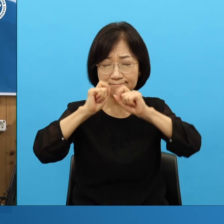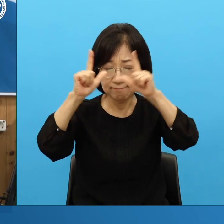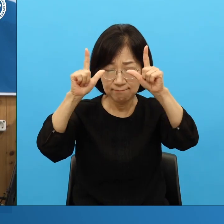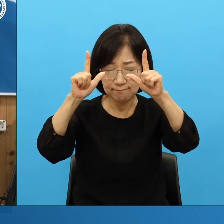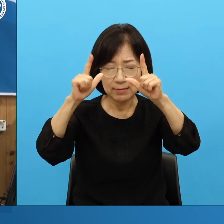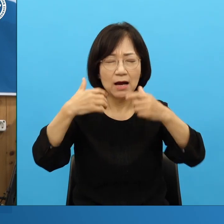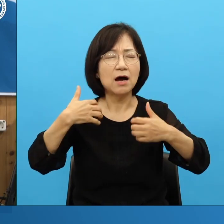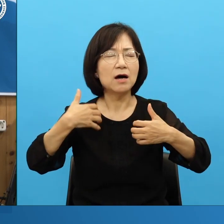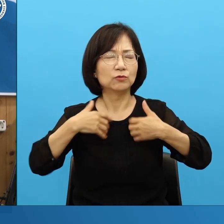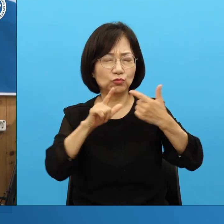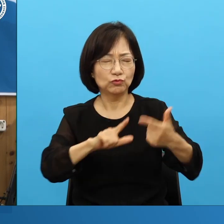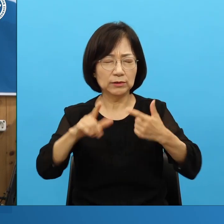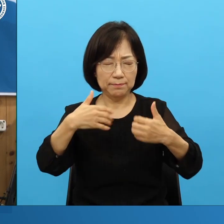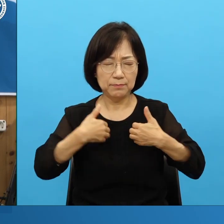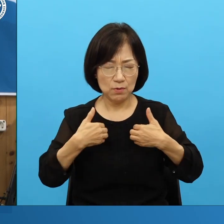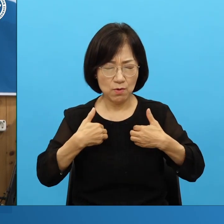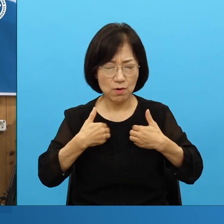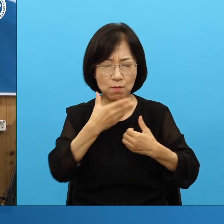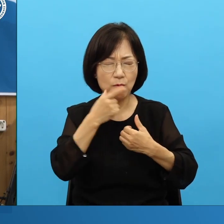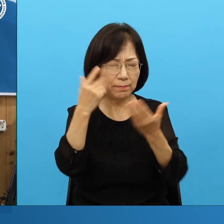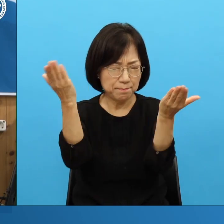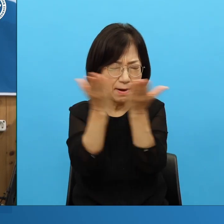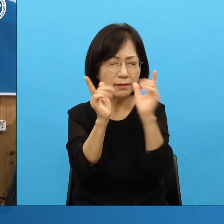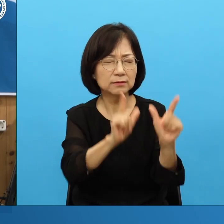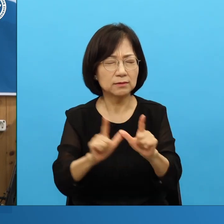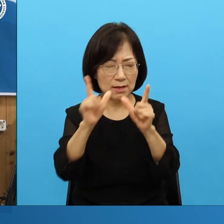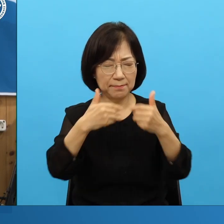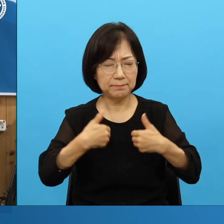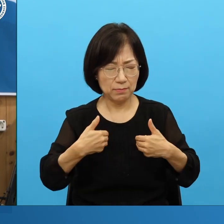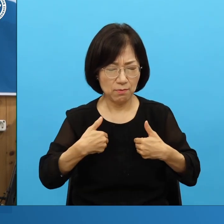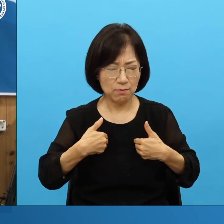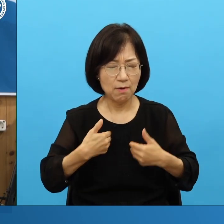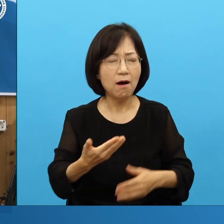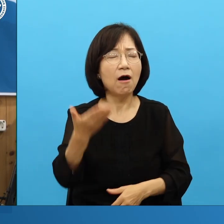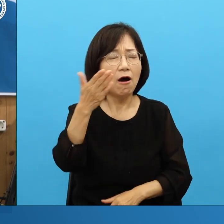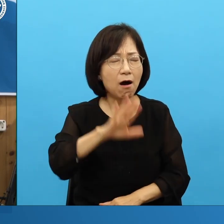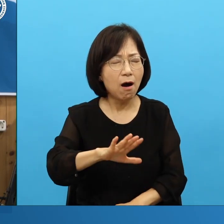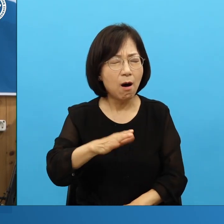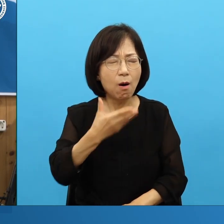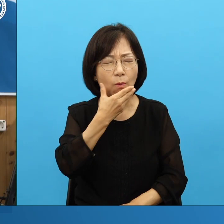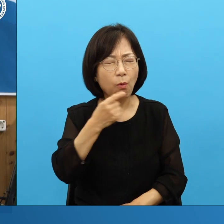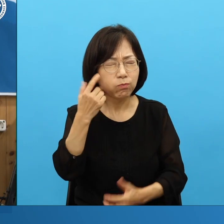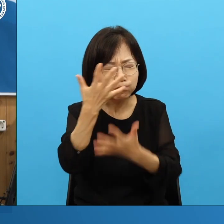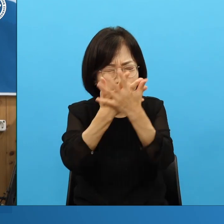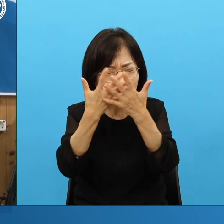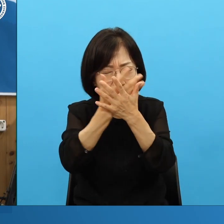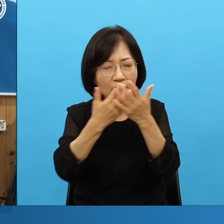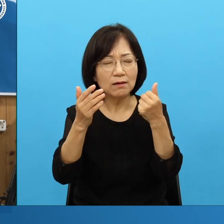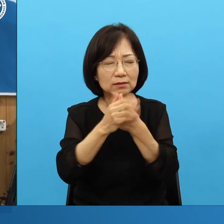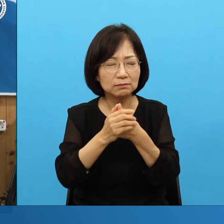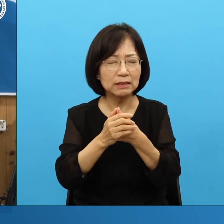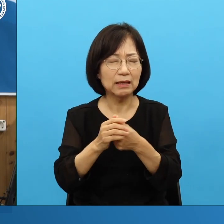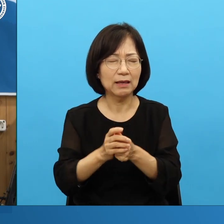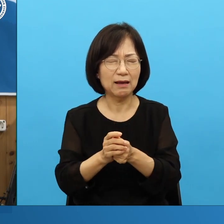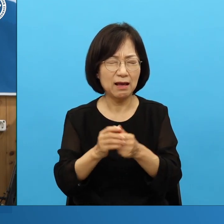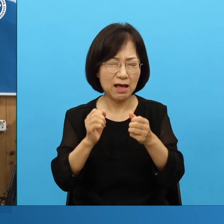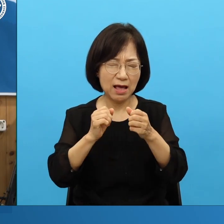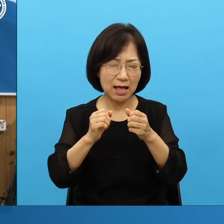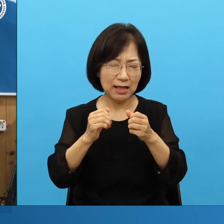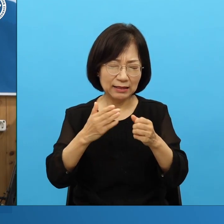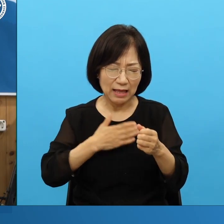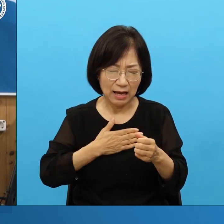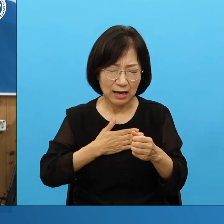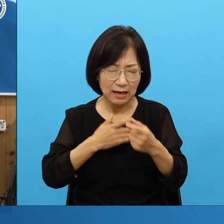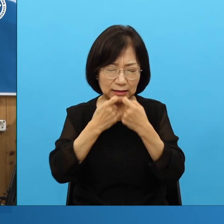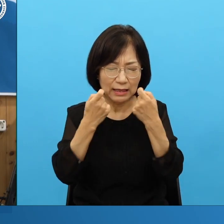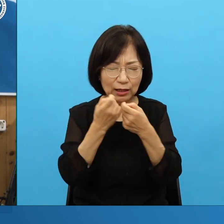하는데 영적인 힘이 부족하여 영생의 좁은 길을 가기를 싫어하고 인간 중심, 나 중심으로 망해가는